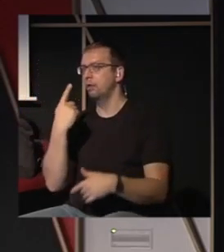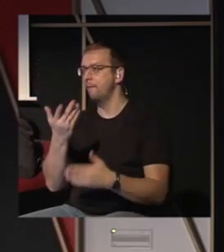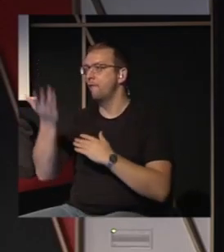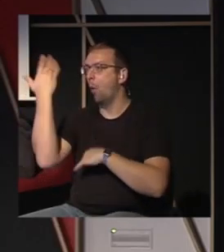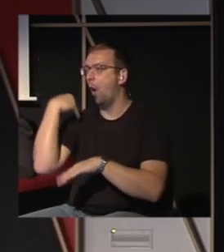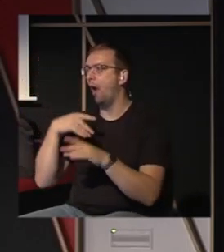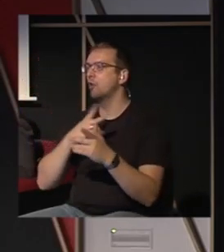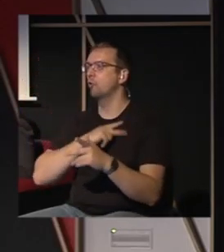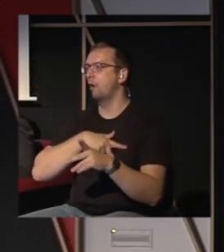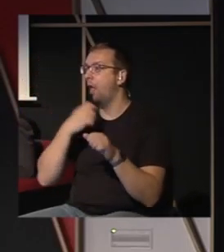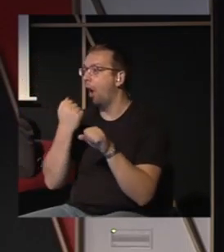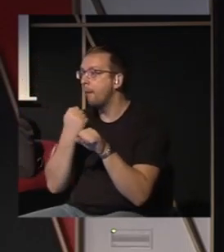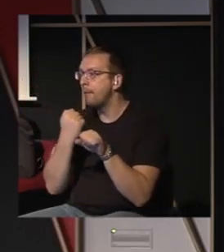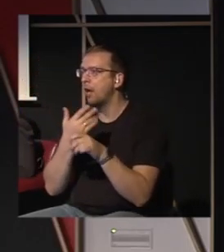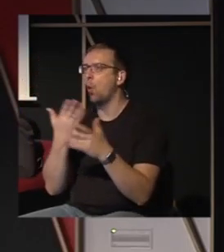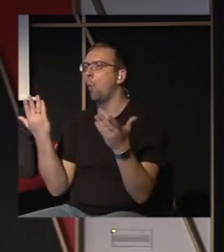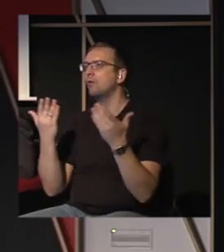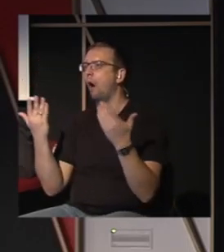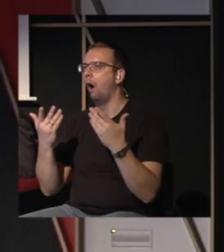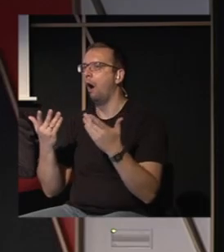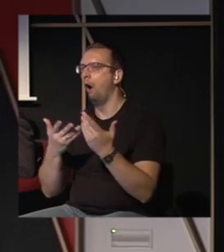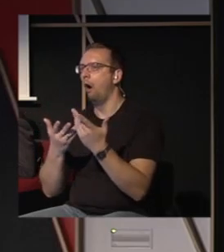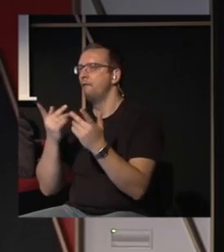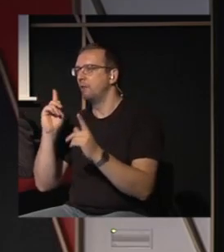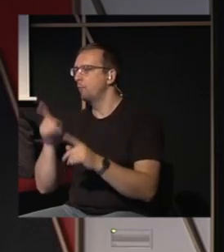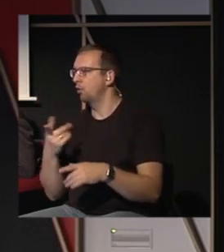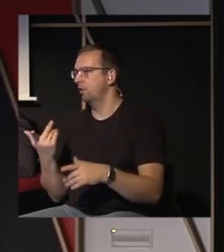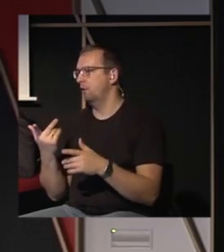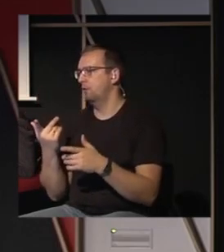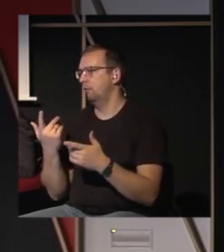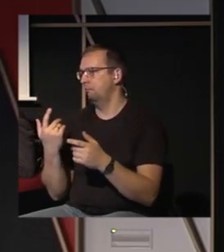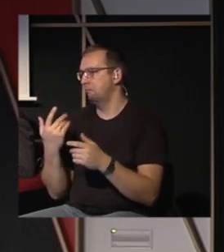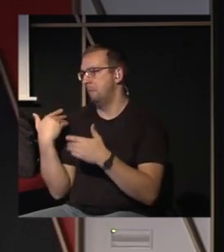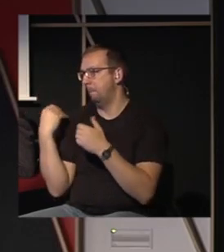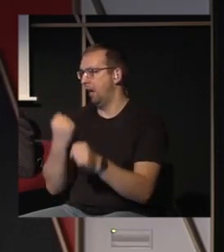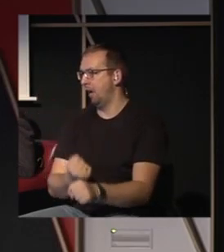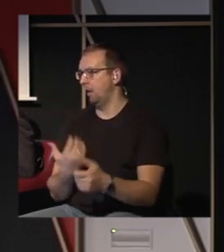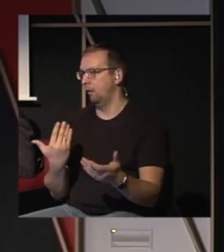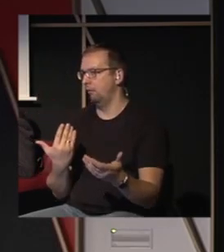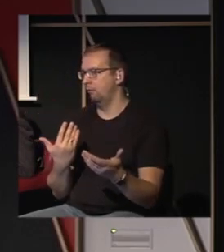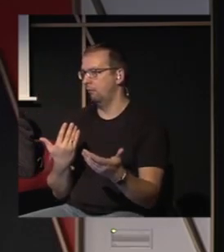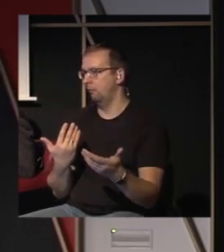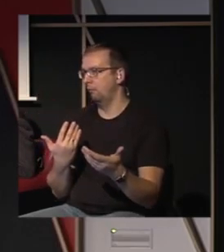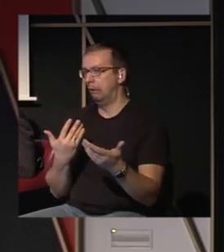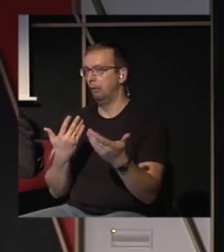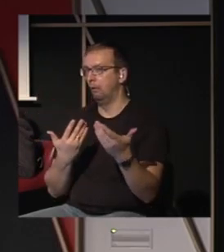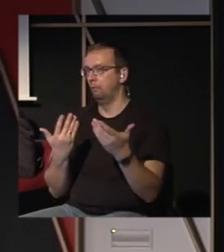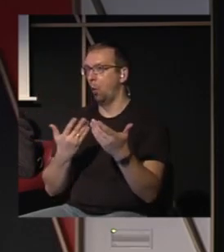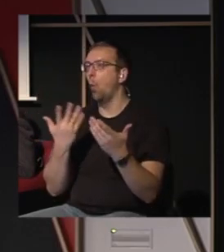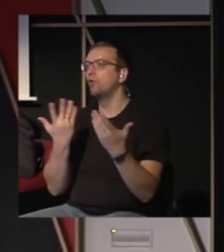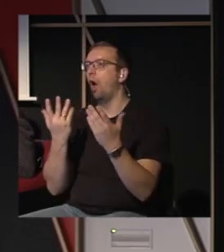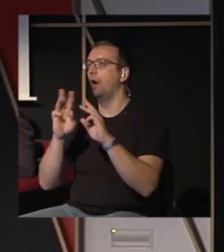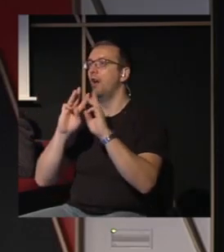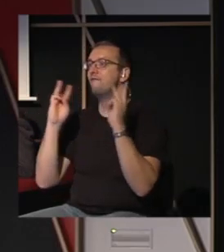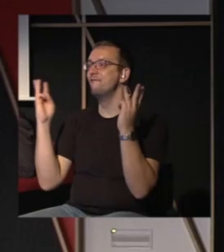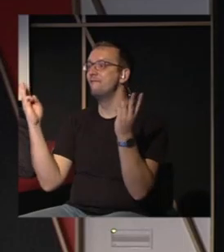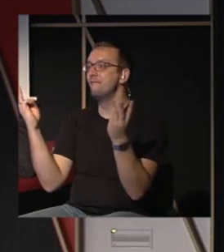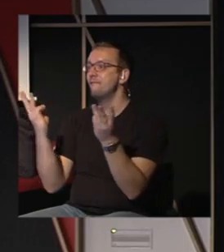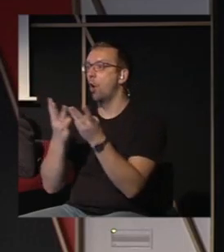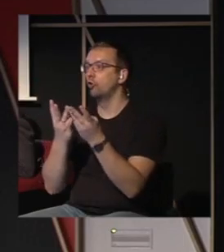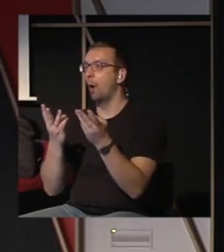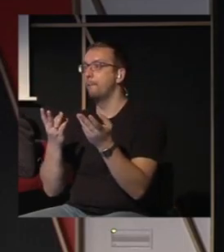oder welchen Background bringen sie dann mit? Und auch nochmal zum Thema Workshop.